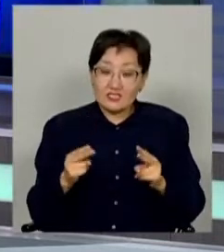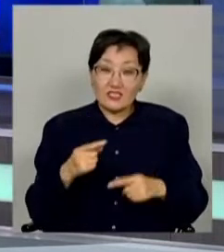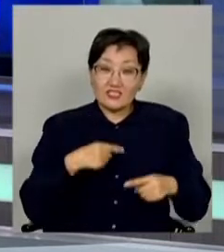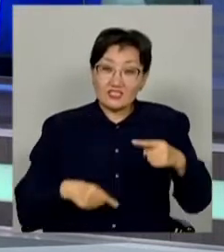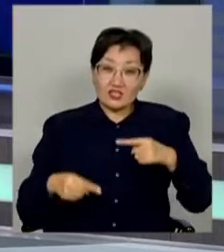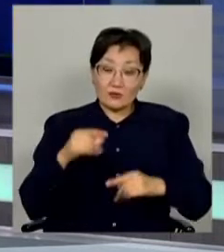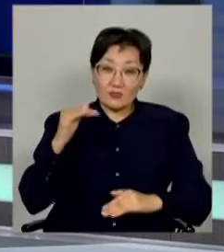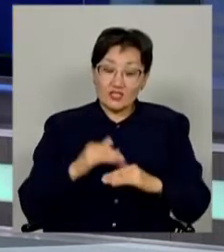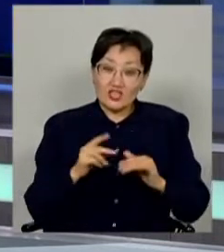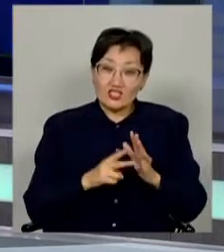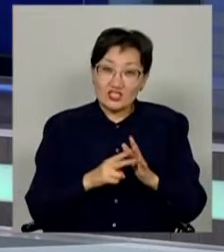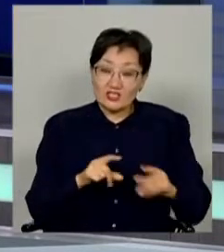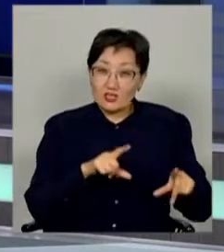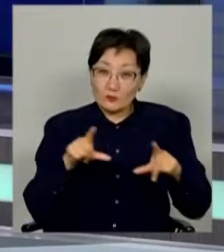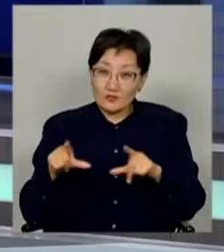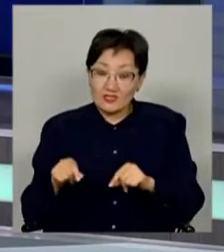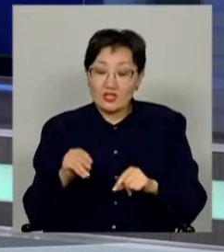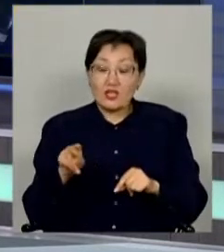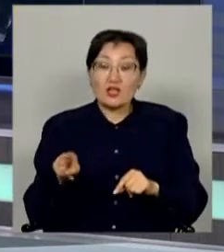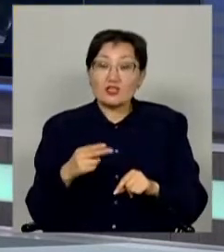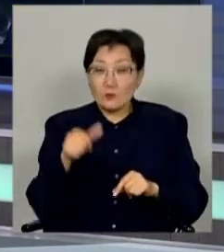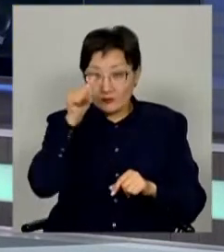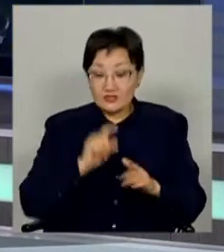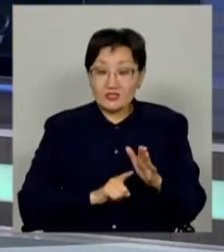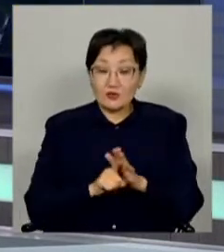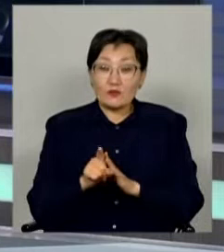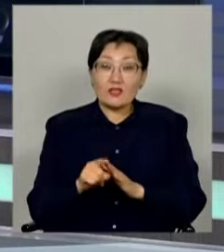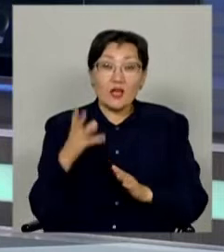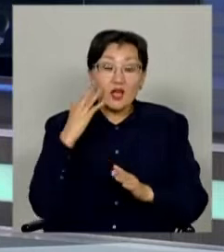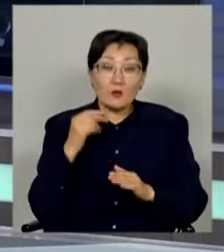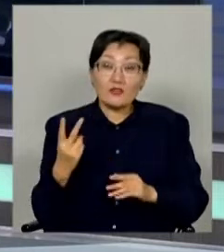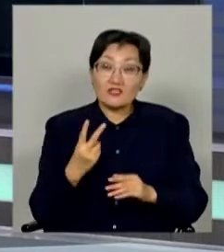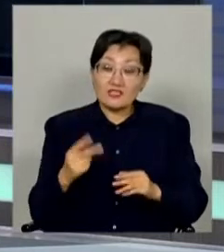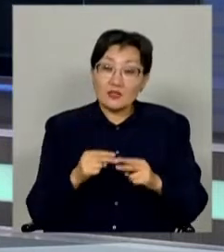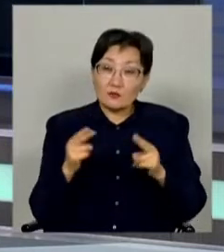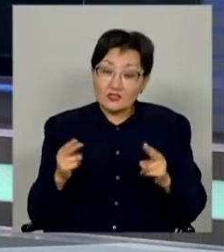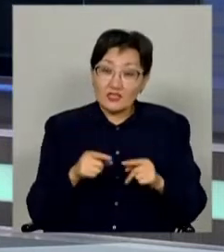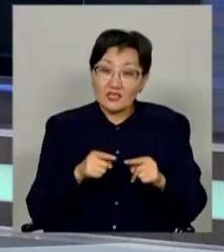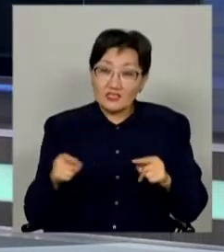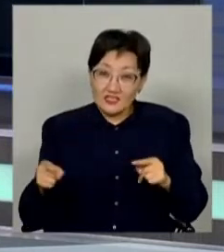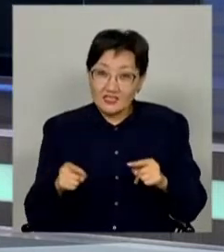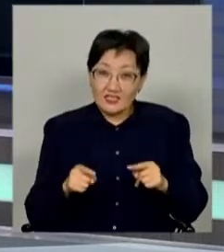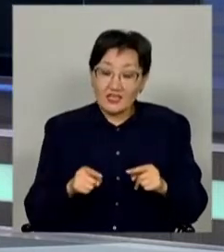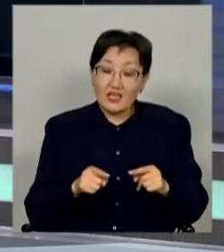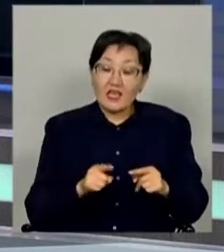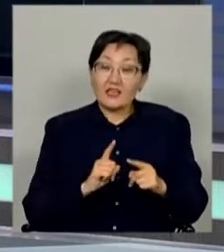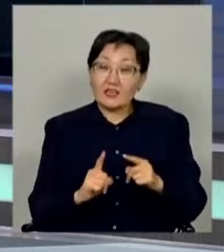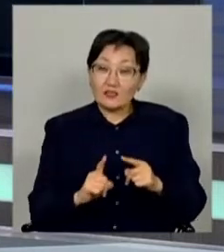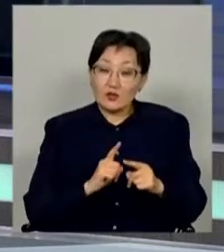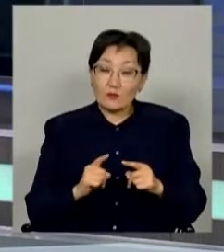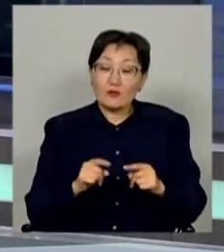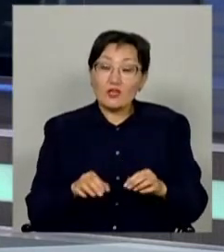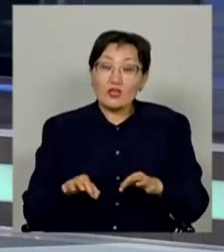қарай кешкі 7-де жүреді. Ал желтоқсаннан бастап темір жол көлігі Алматы 2 станциясына дейін қатынайтын болады. Жол жүру